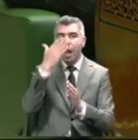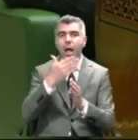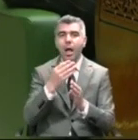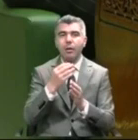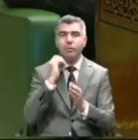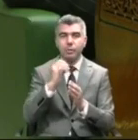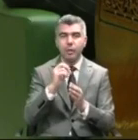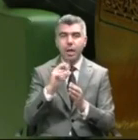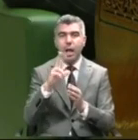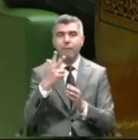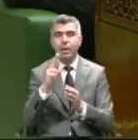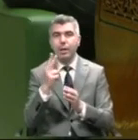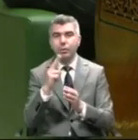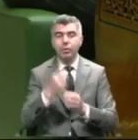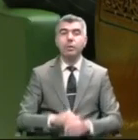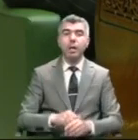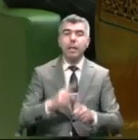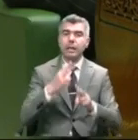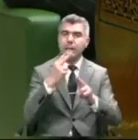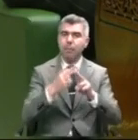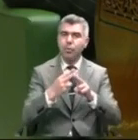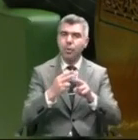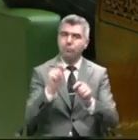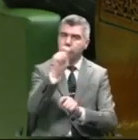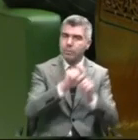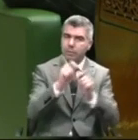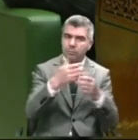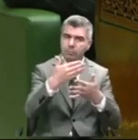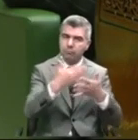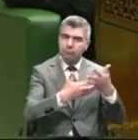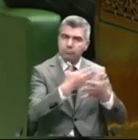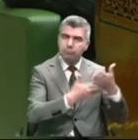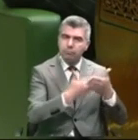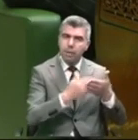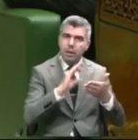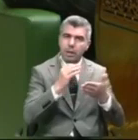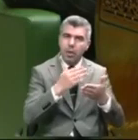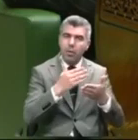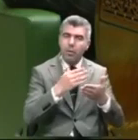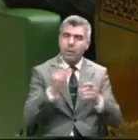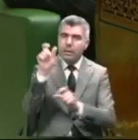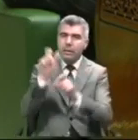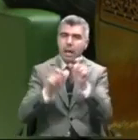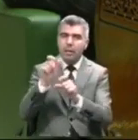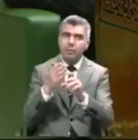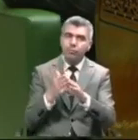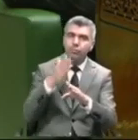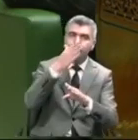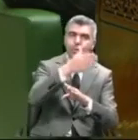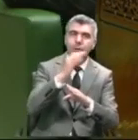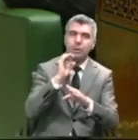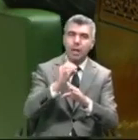الحج 2023 واعداد اللوائح والاعداد اللوائح المواطنات والمواطنين الذين يؤيدون المناسك هذا